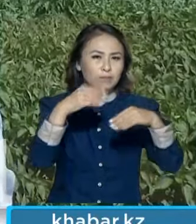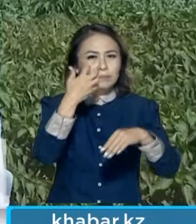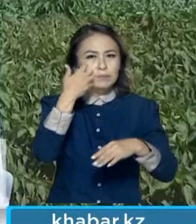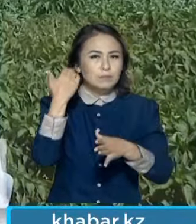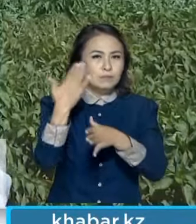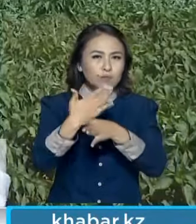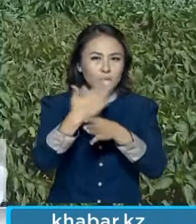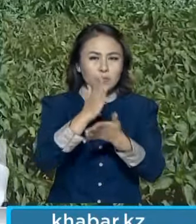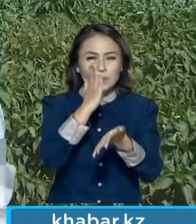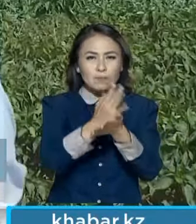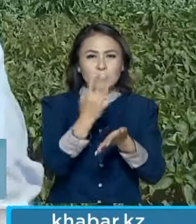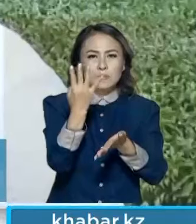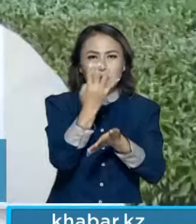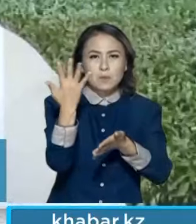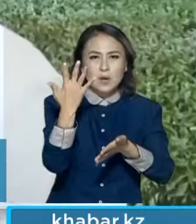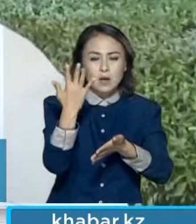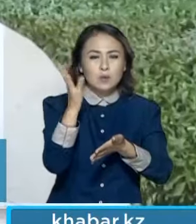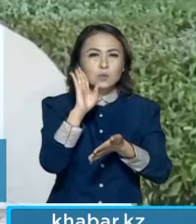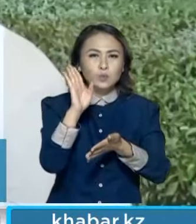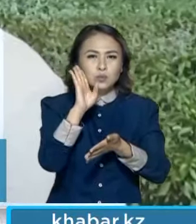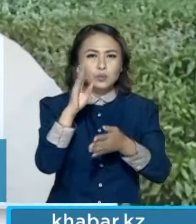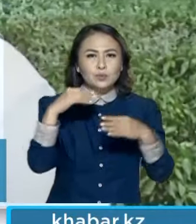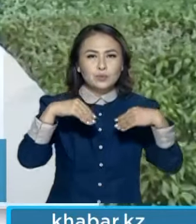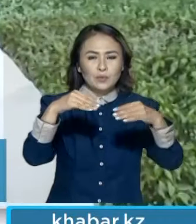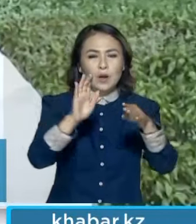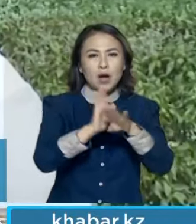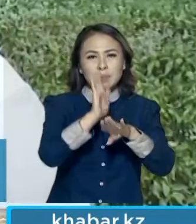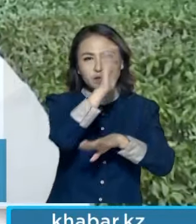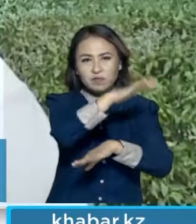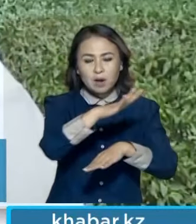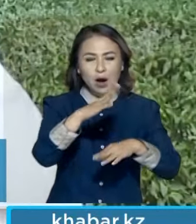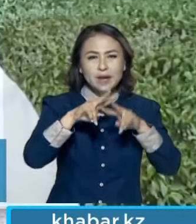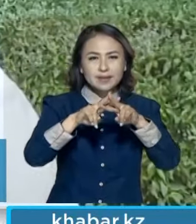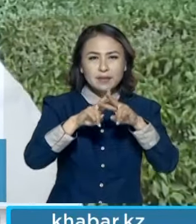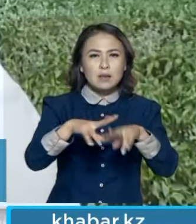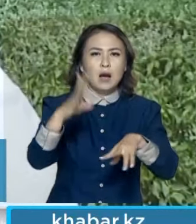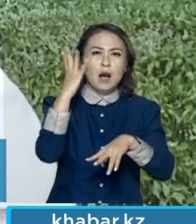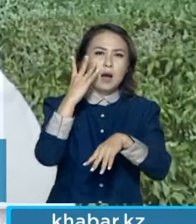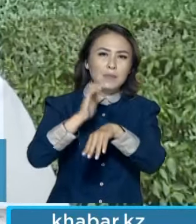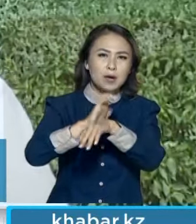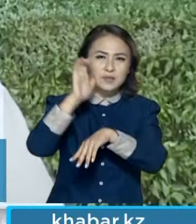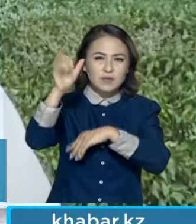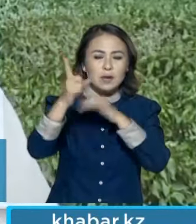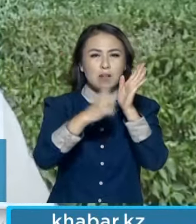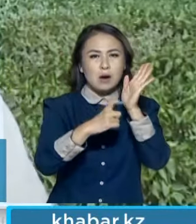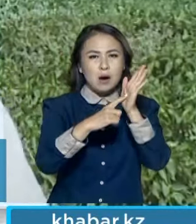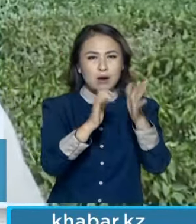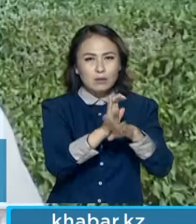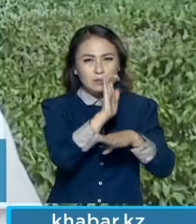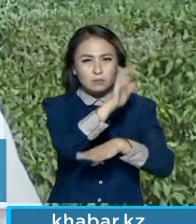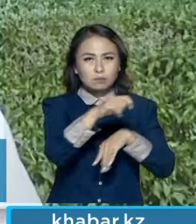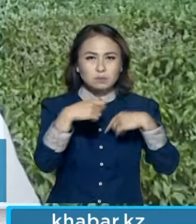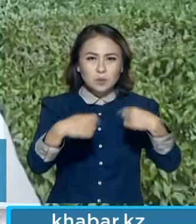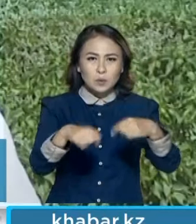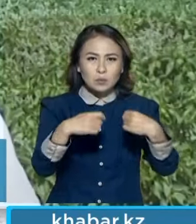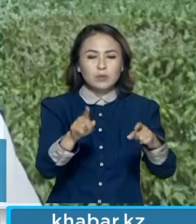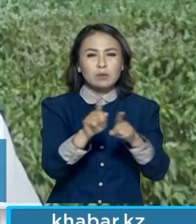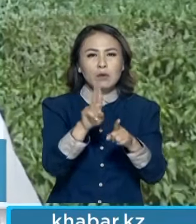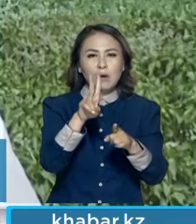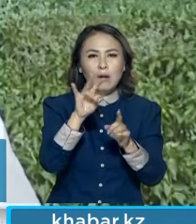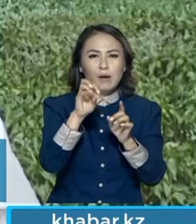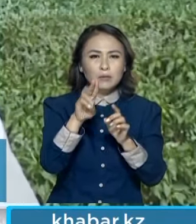алдық. 4-ші су, 5-ші су дарбызды Астанаға жібердік, Алматыға жібердік, Қарағандыға жібердік. Біреуін жағы бір клиенттің